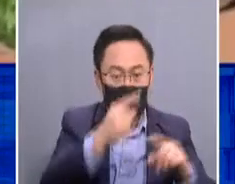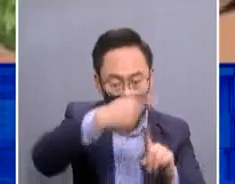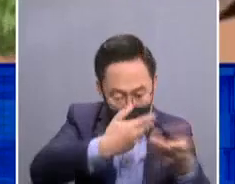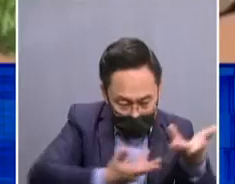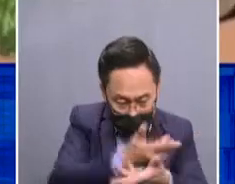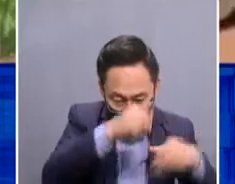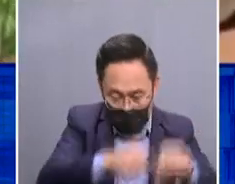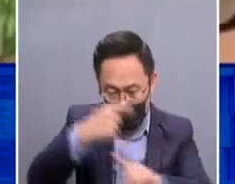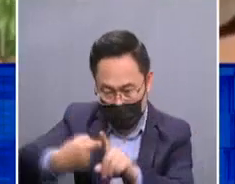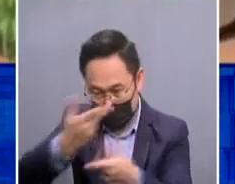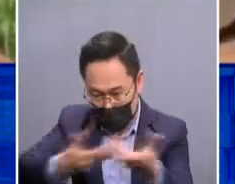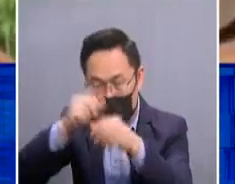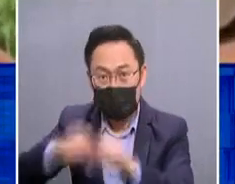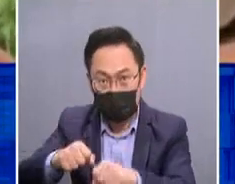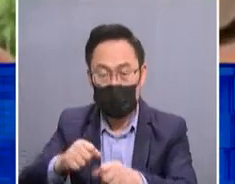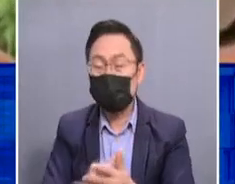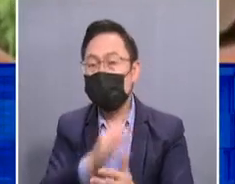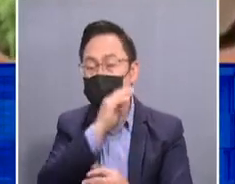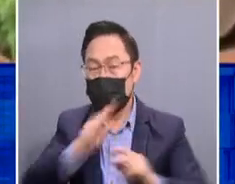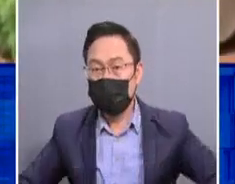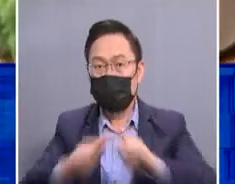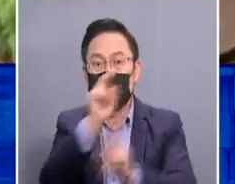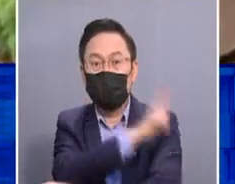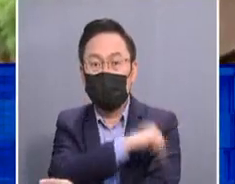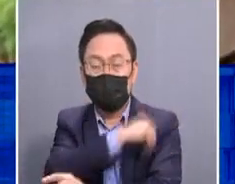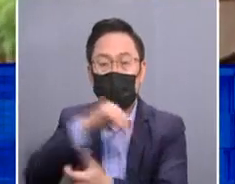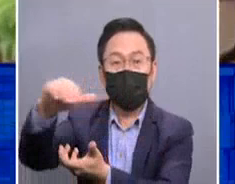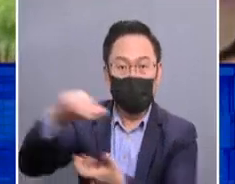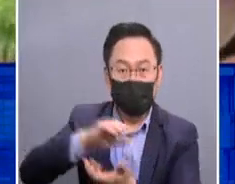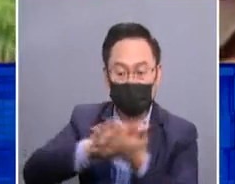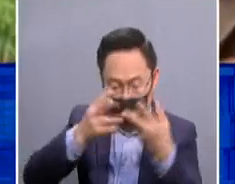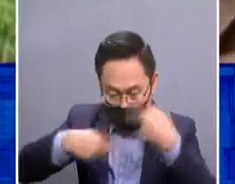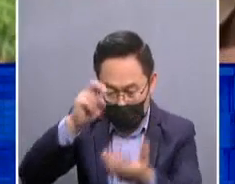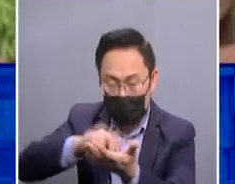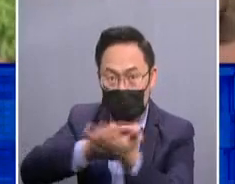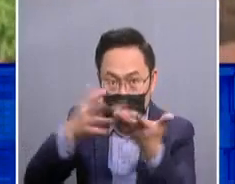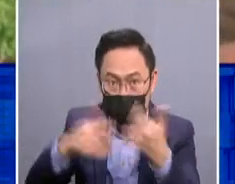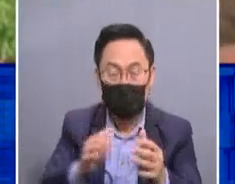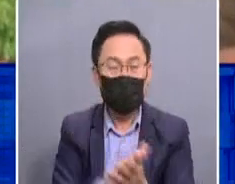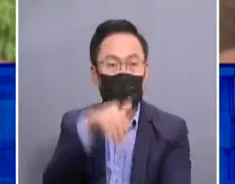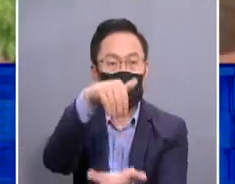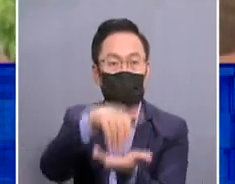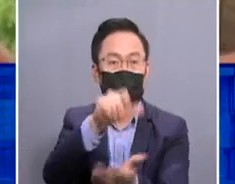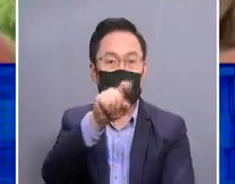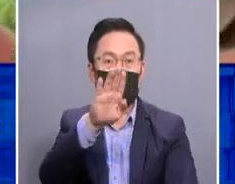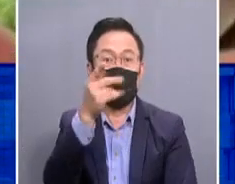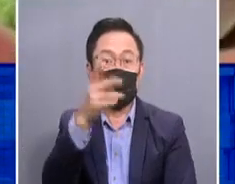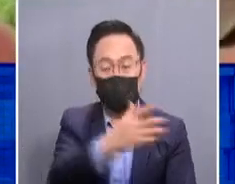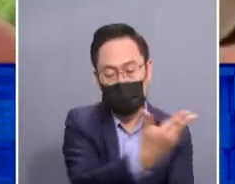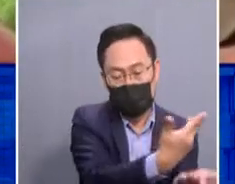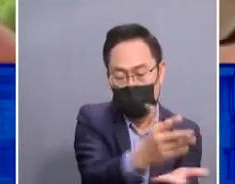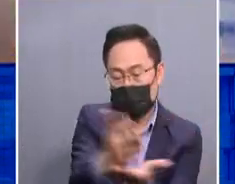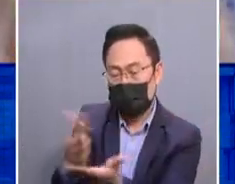วงสาธารณสุขทยอยส่งวัคซีนมาให้ก็จะดำเนินการฉีดตามโควต้าที่กำหนดค่ะยอมรับเลยว่ามีปัญหาเรื่องของการ